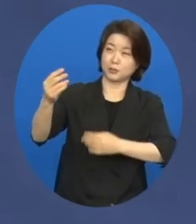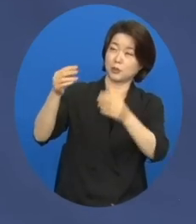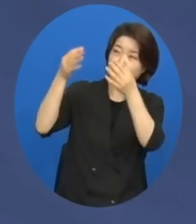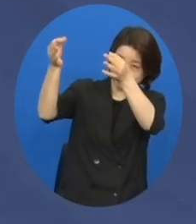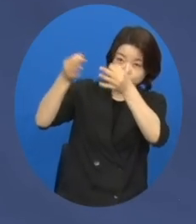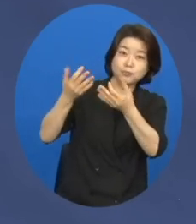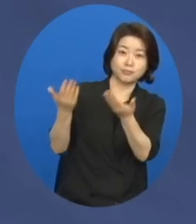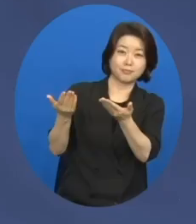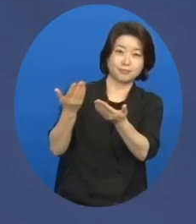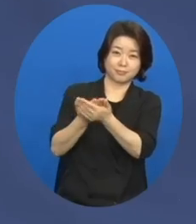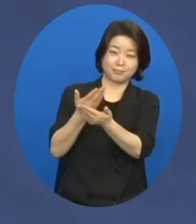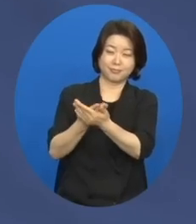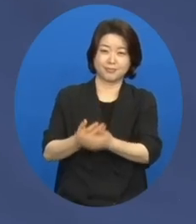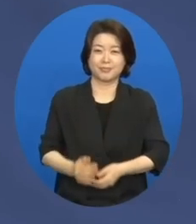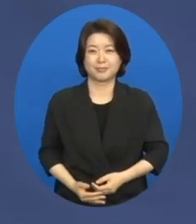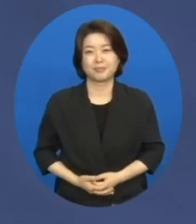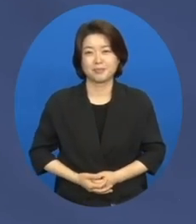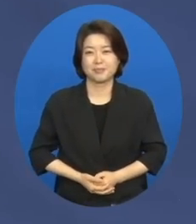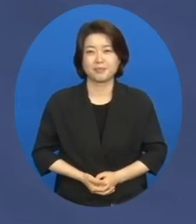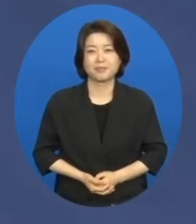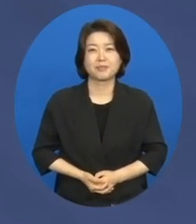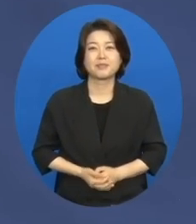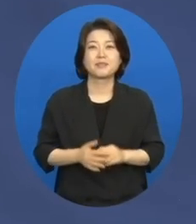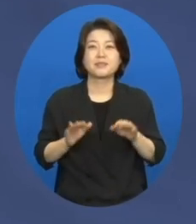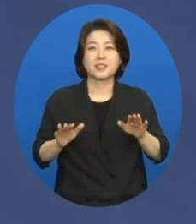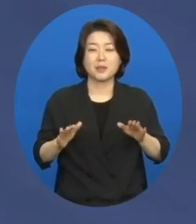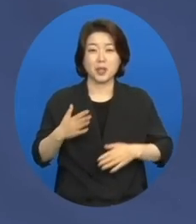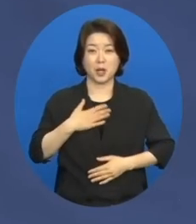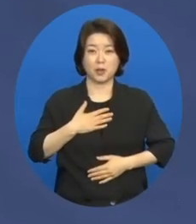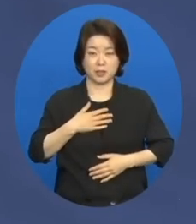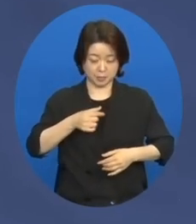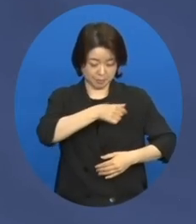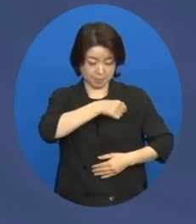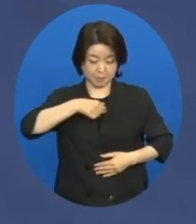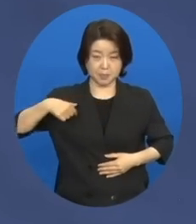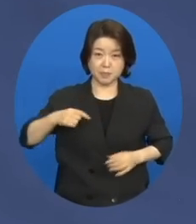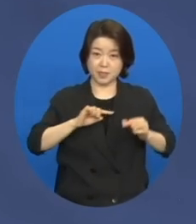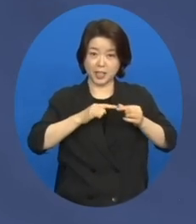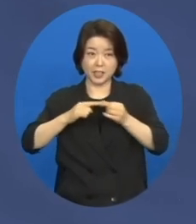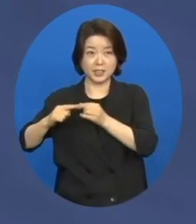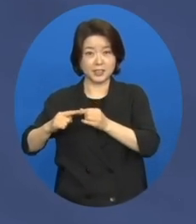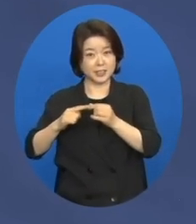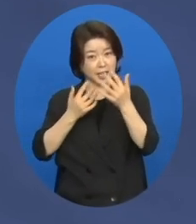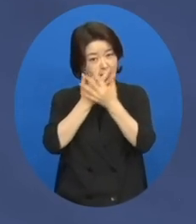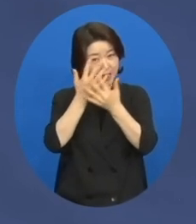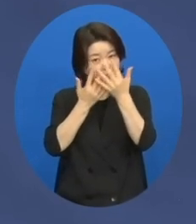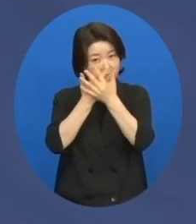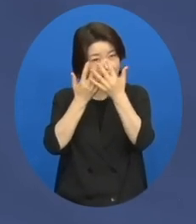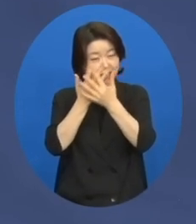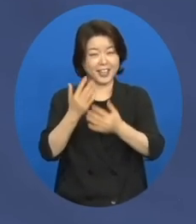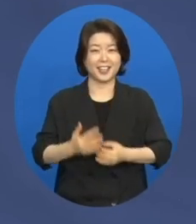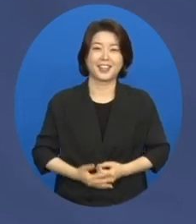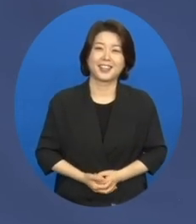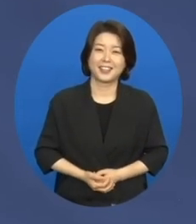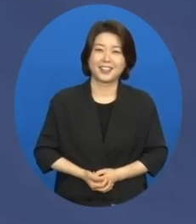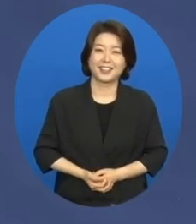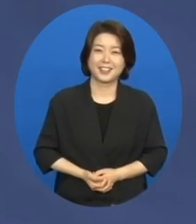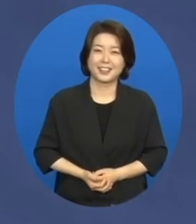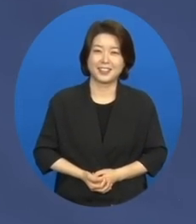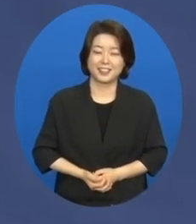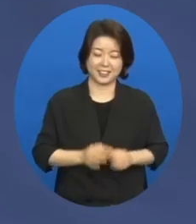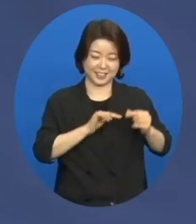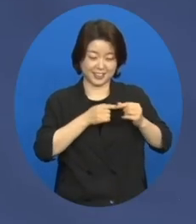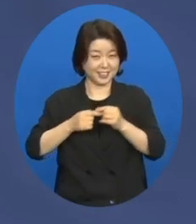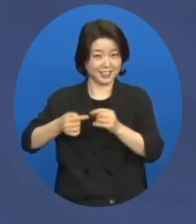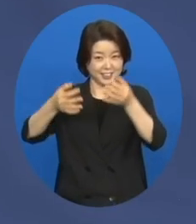거죠. 자, 그래서 제 가슴에 지금 새겨져 있는 글자가 잘 안 보이실 텐데, 이게 글자